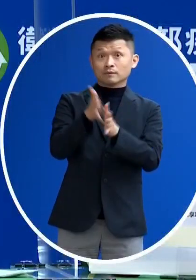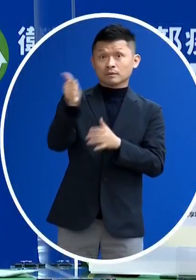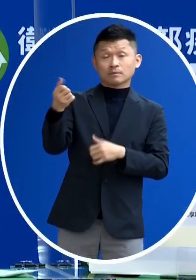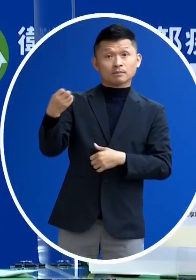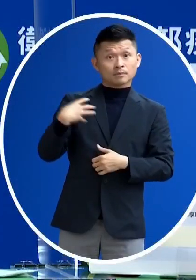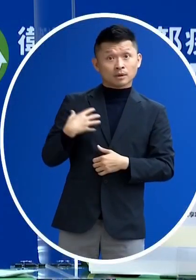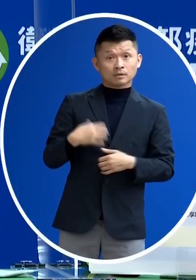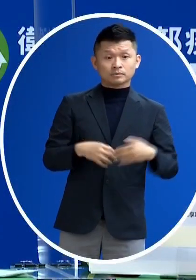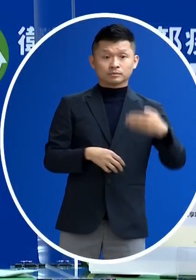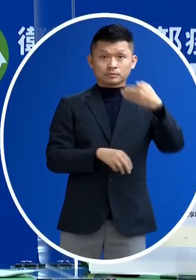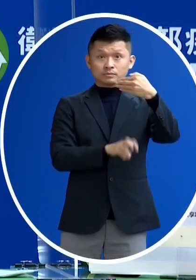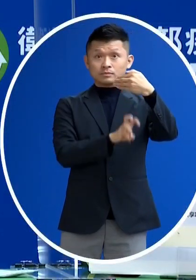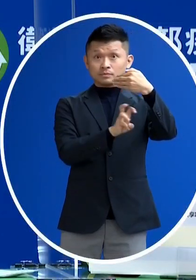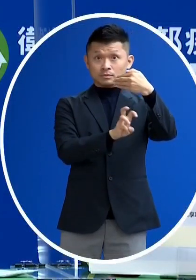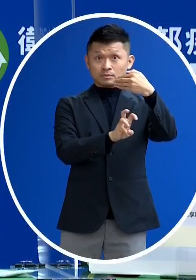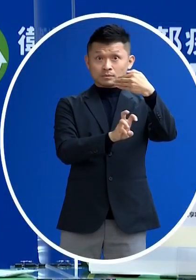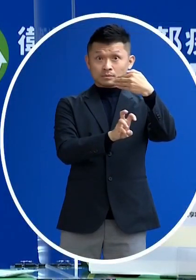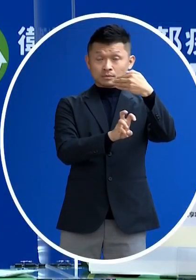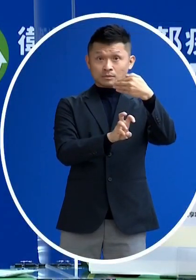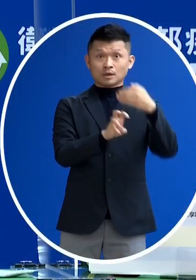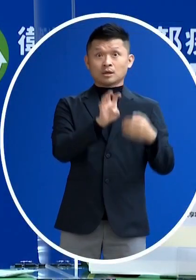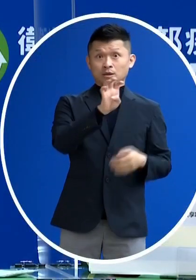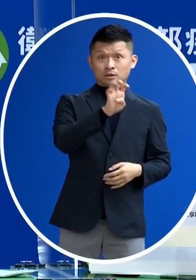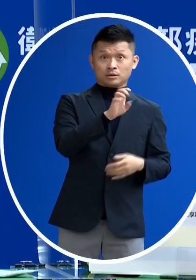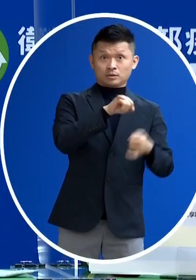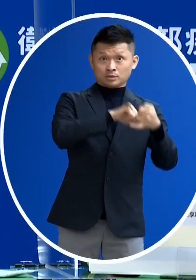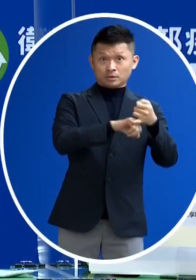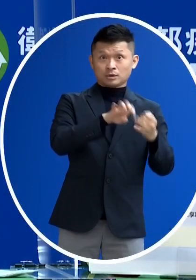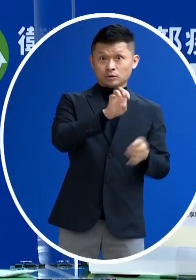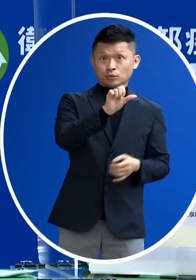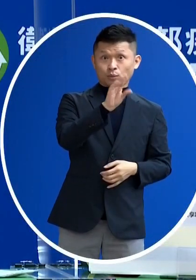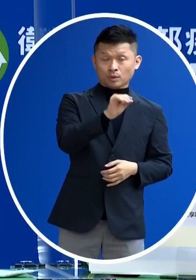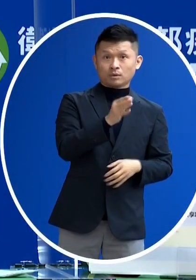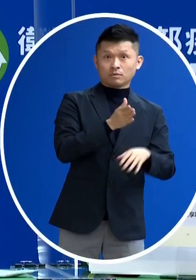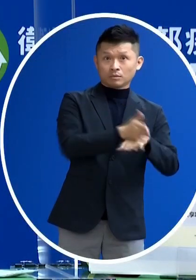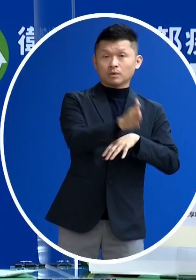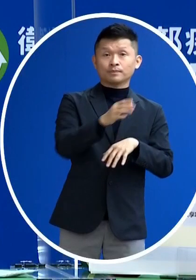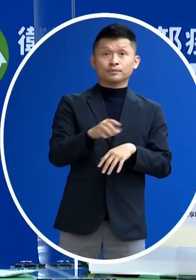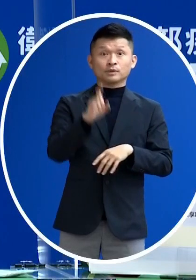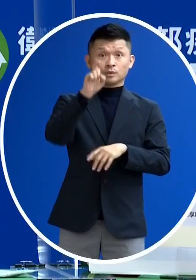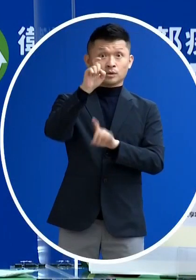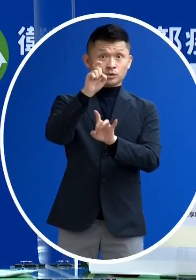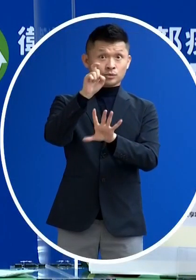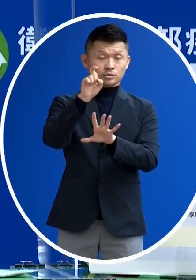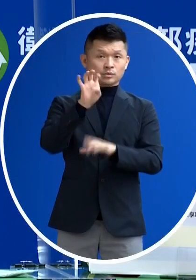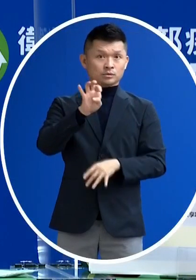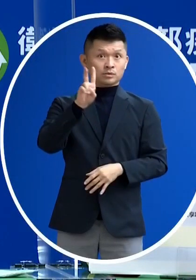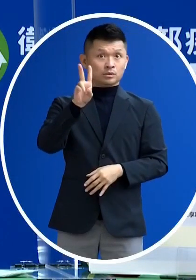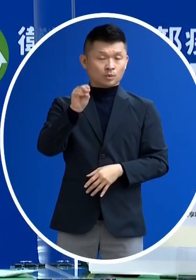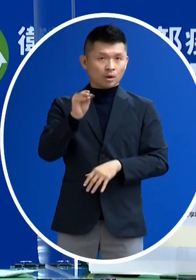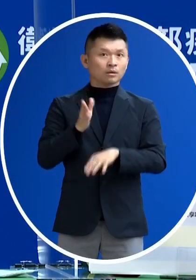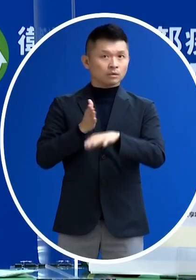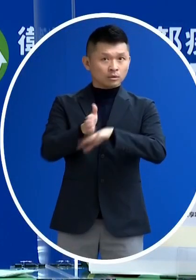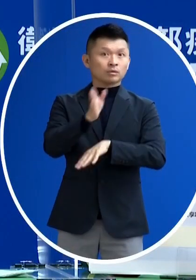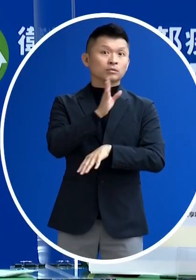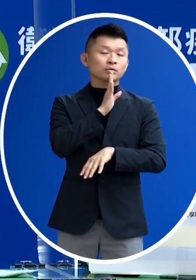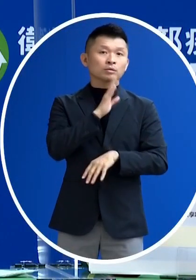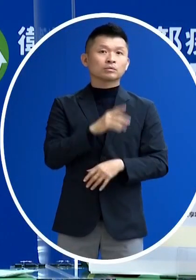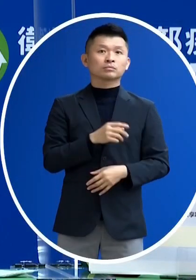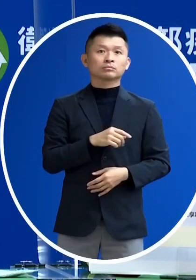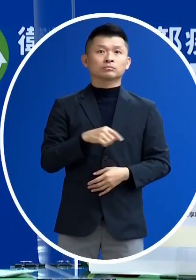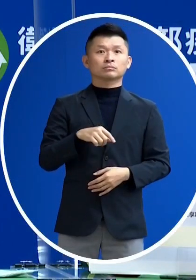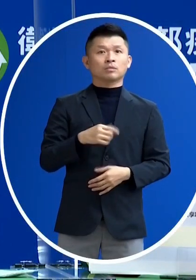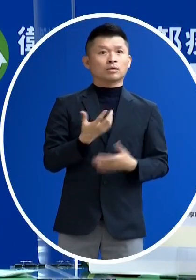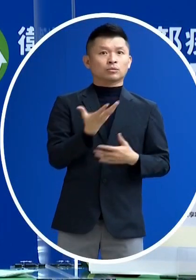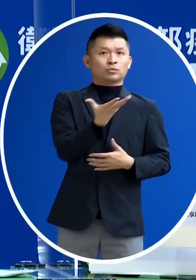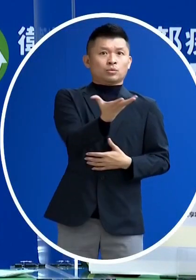们曾经9月30有超过45万，10月15有超过42万，那都比今天高。